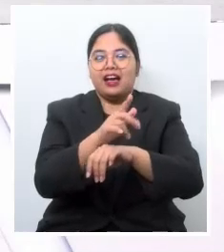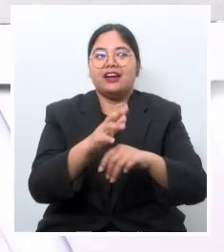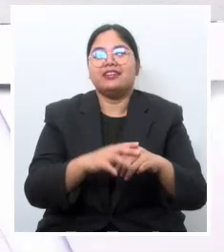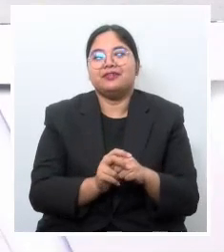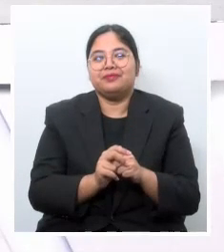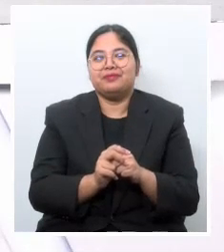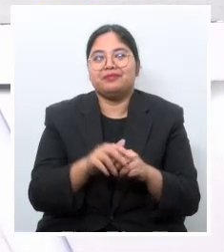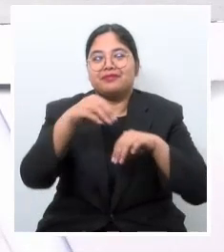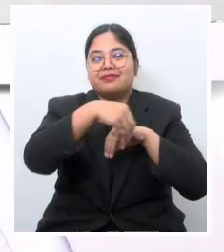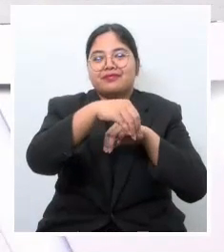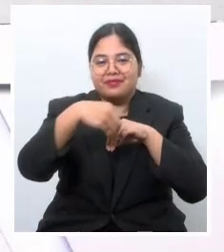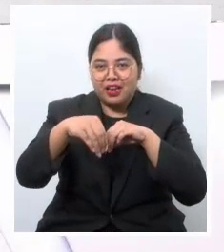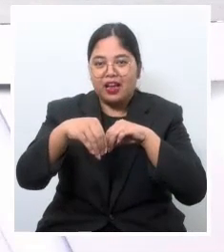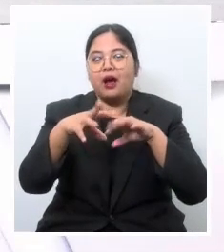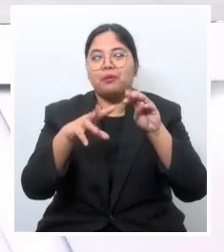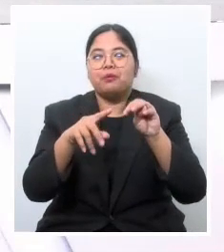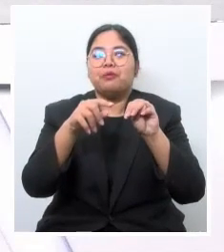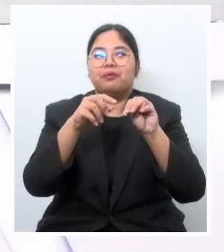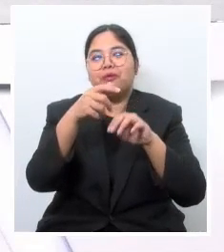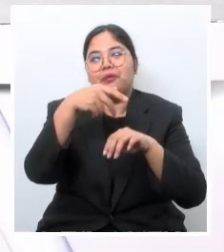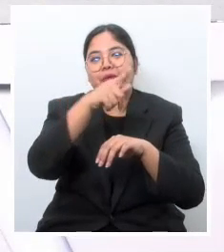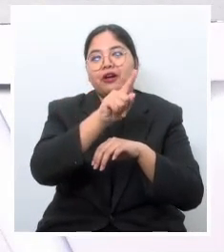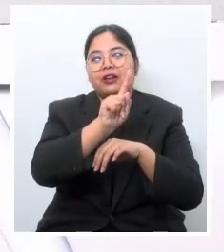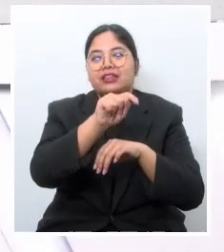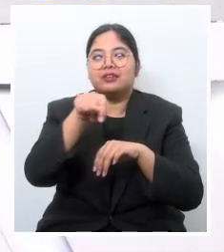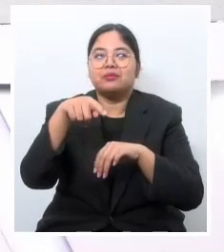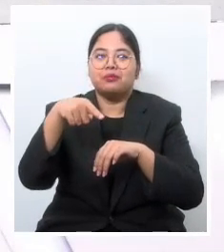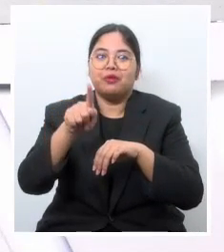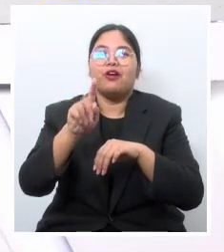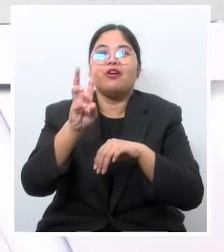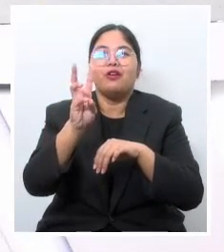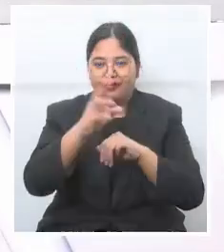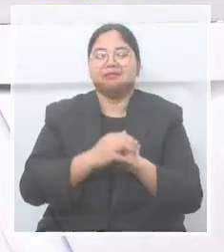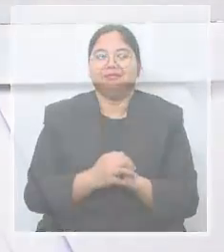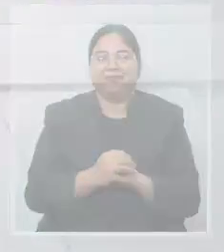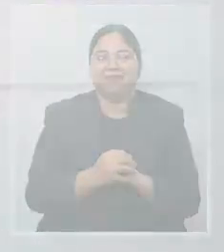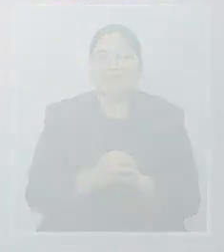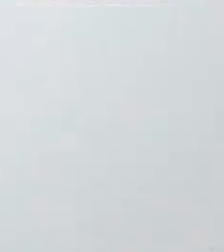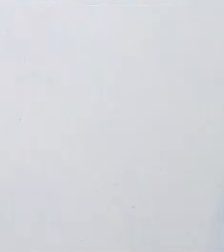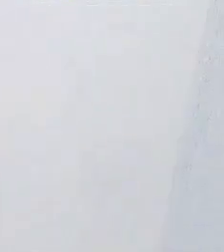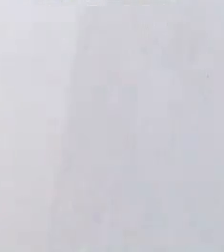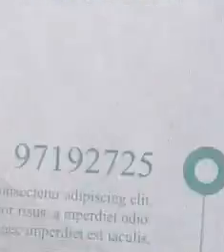ศึกษาประถมศึกษาพระนครศรีอยุธยาเขต 2ไปติดตามรับชมพร้อมๆกัน